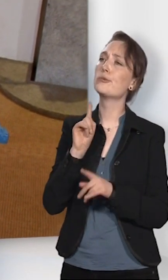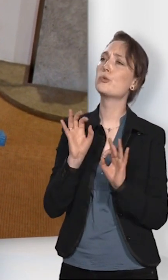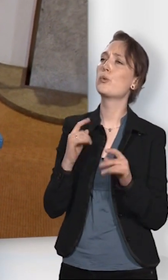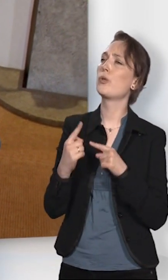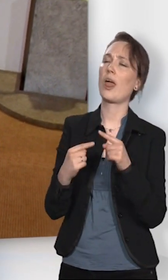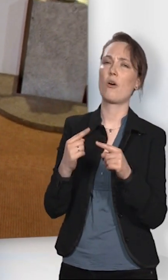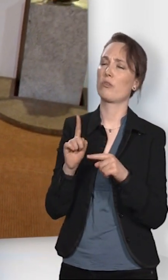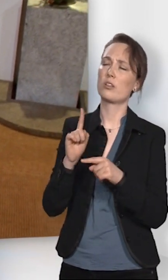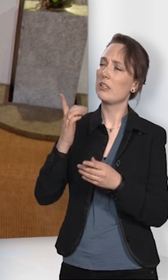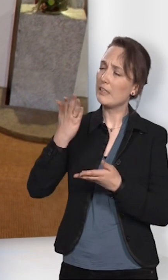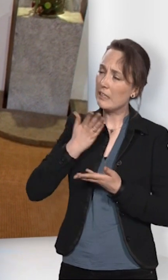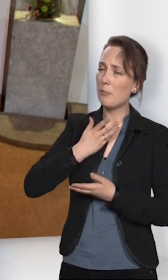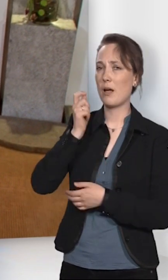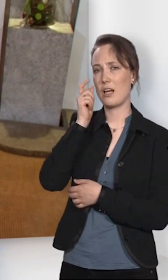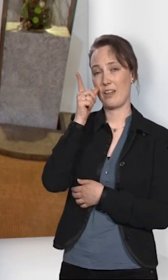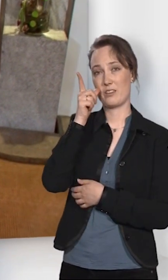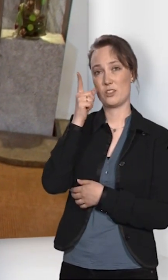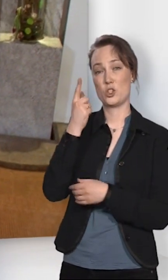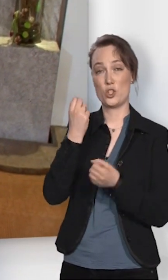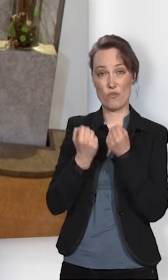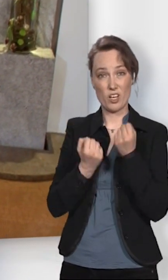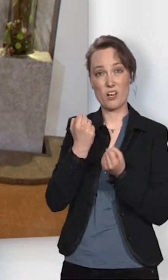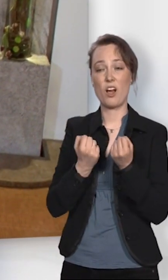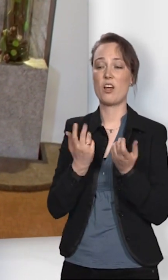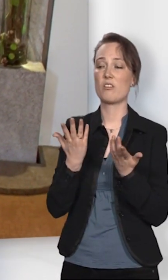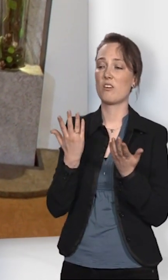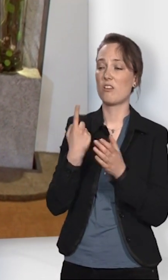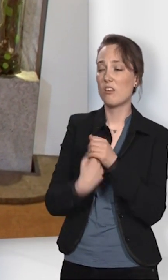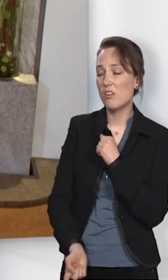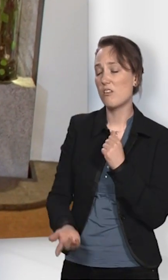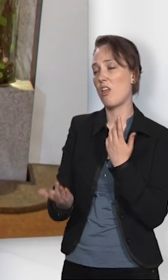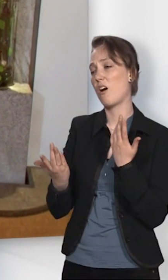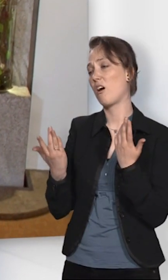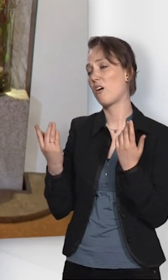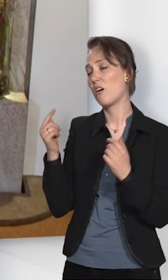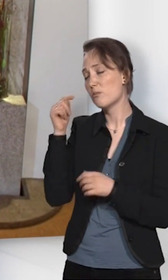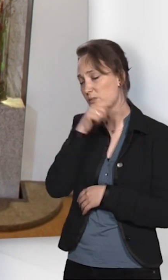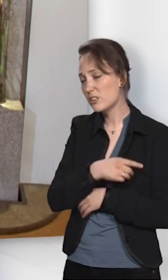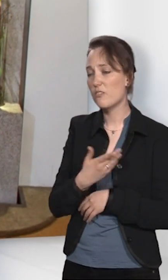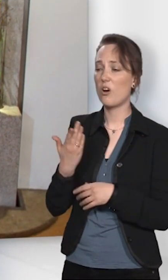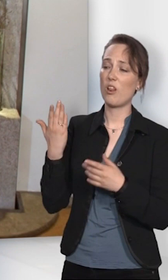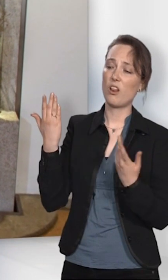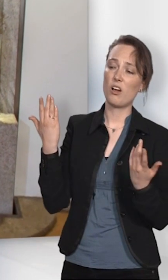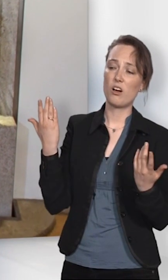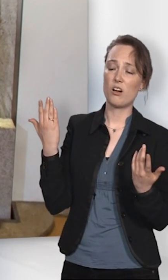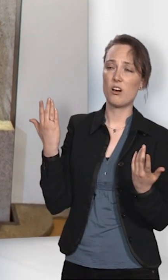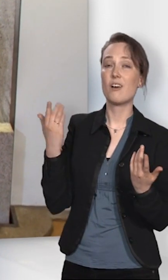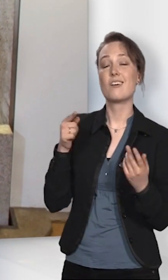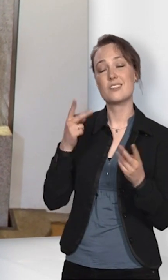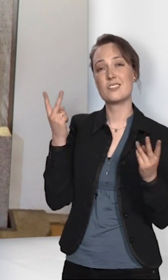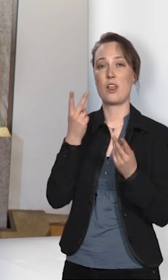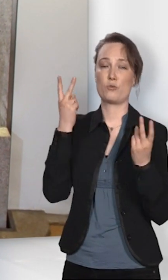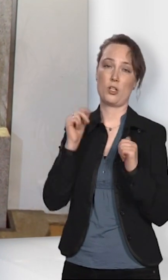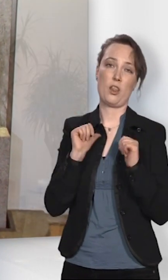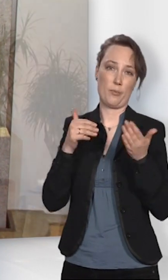mir die nüchterne Erkenntnis, dass Schwierigkeiten, Niederlagen, Misserfolge und Rückschläge eine selbstverständliche Zugabe zum